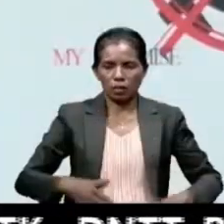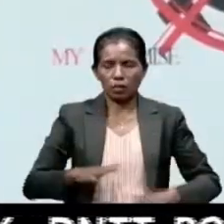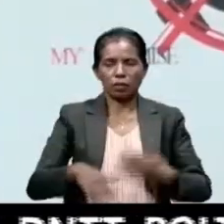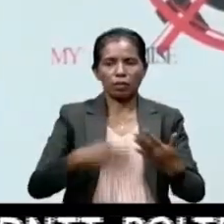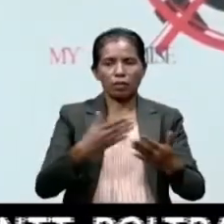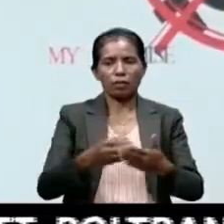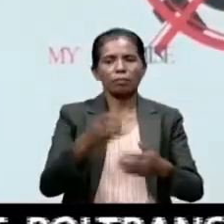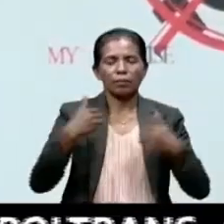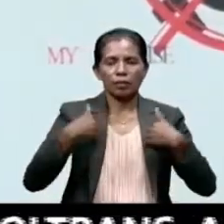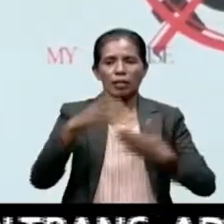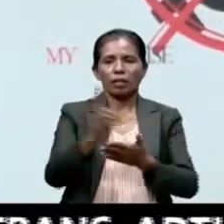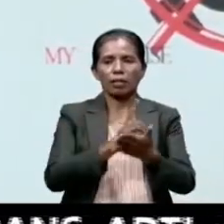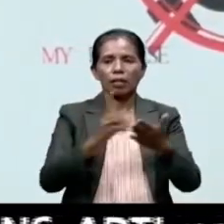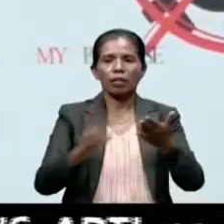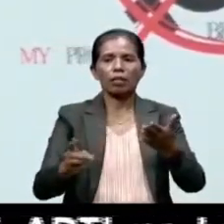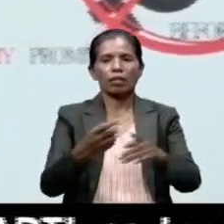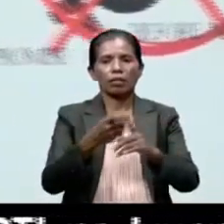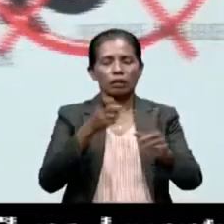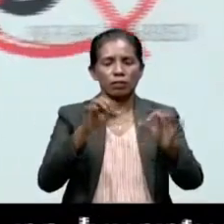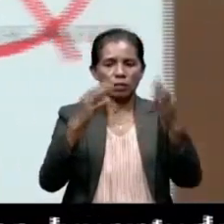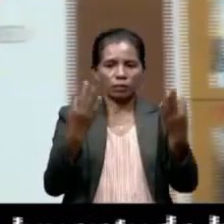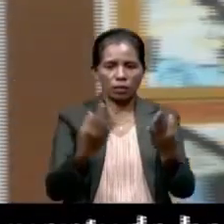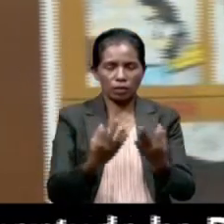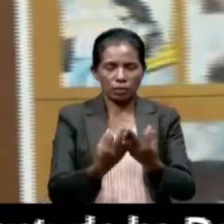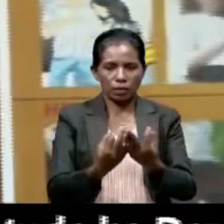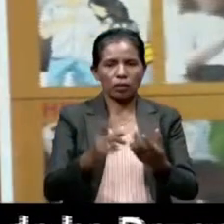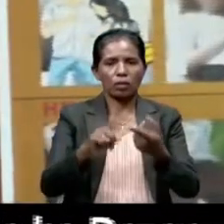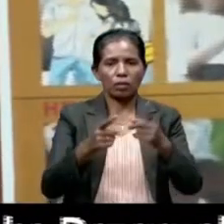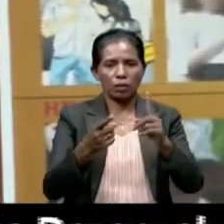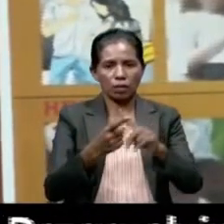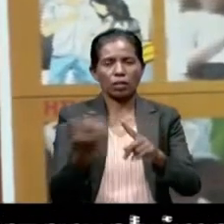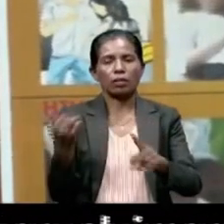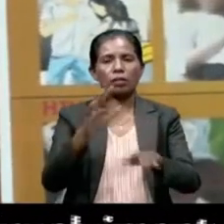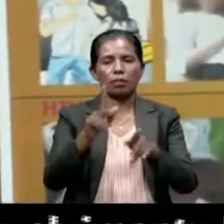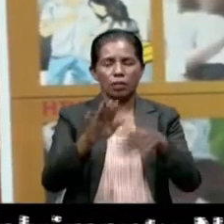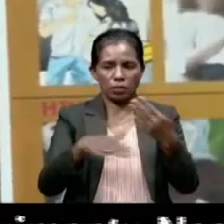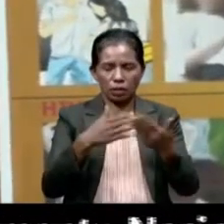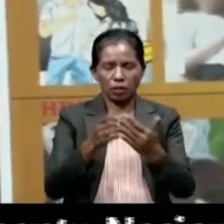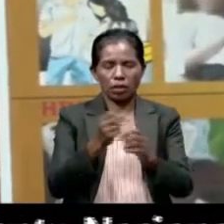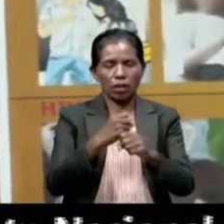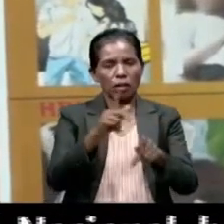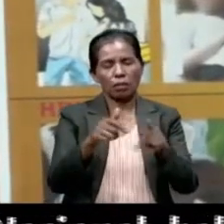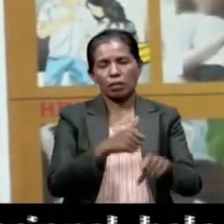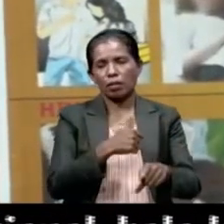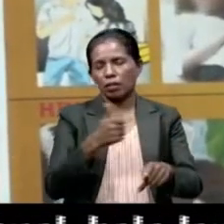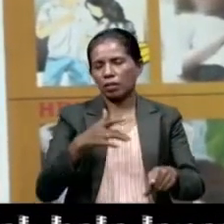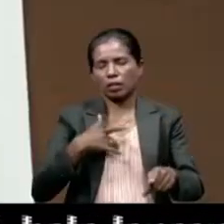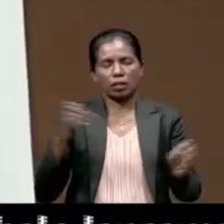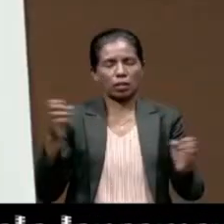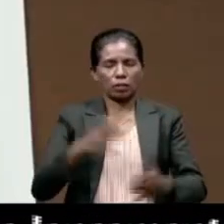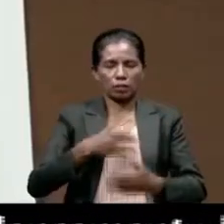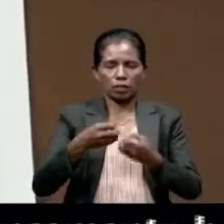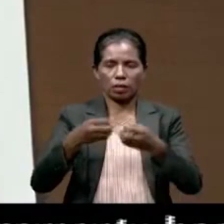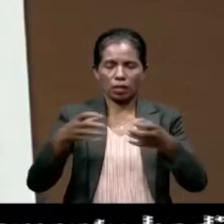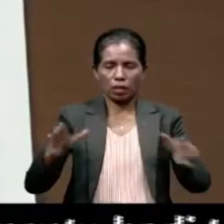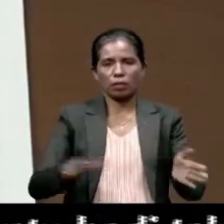mosu diskriminasaun nebe bele mai husi familia rasi kolega no mosu siadadi nebe bele halo ema senti ofendidu ho dihalakon